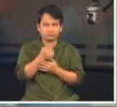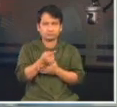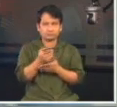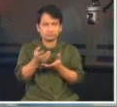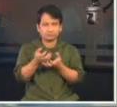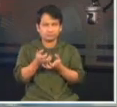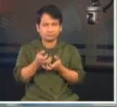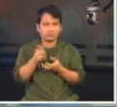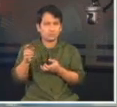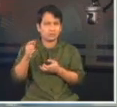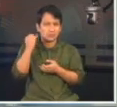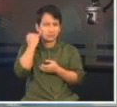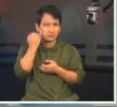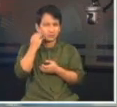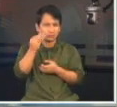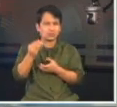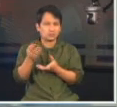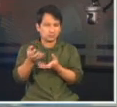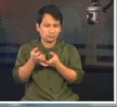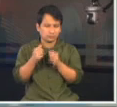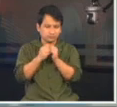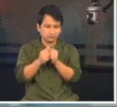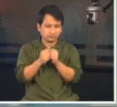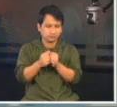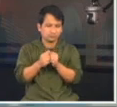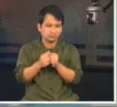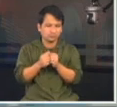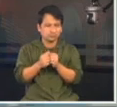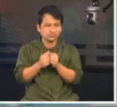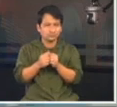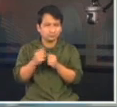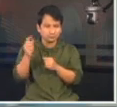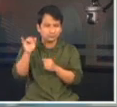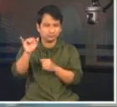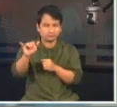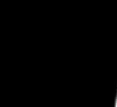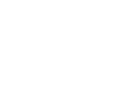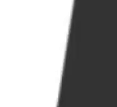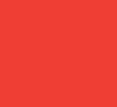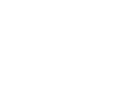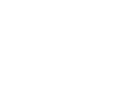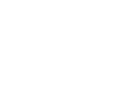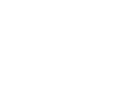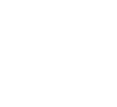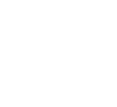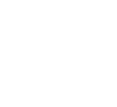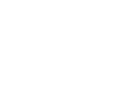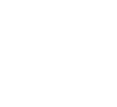Luis na si Jessie na ang gusto niyang makasama forever.